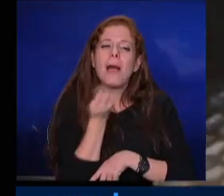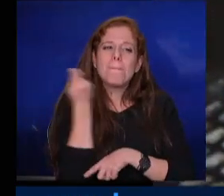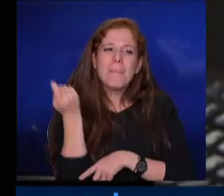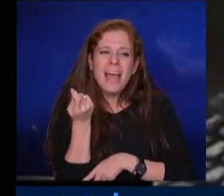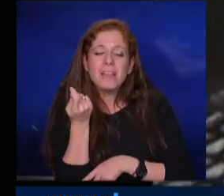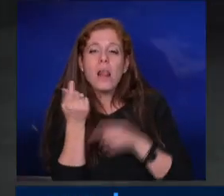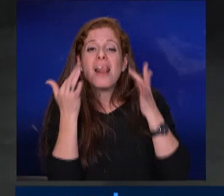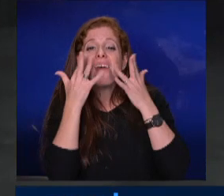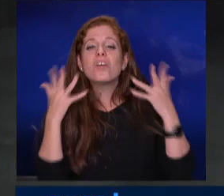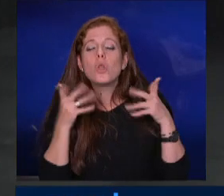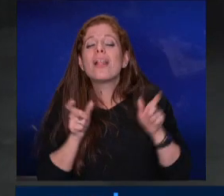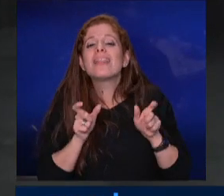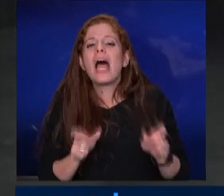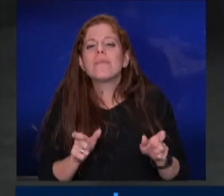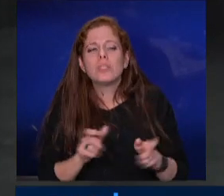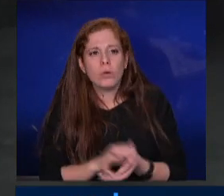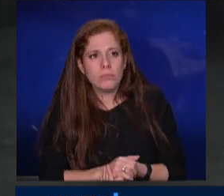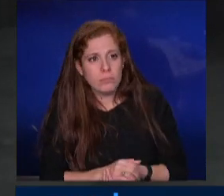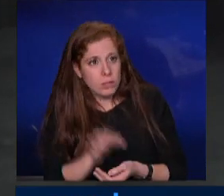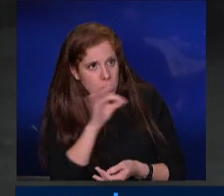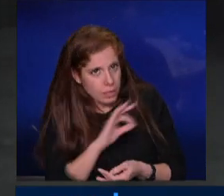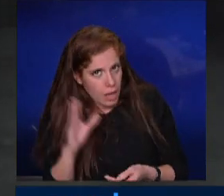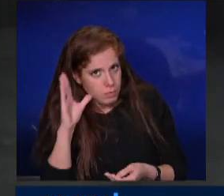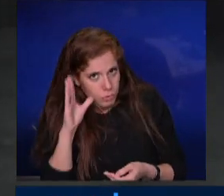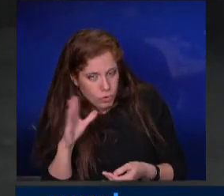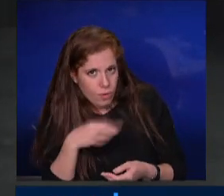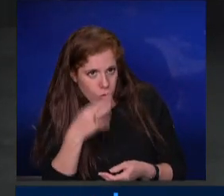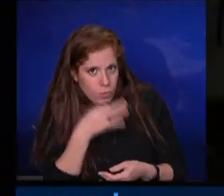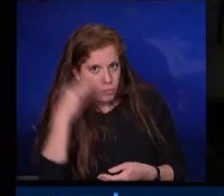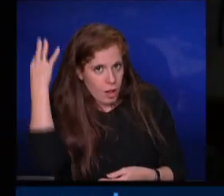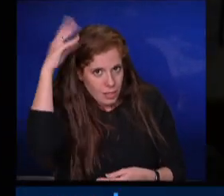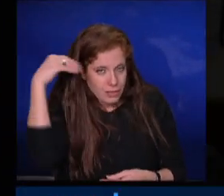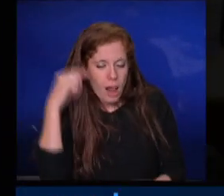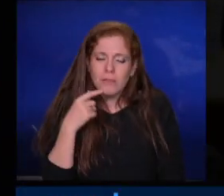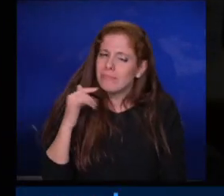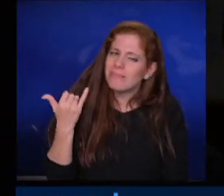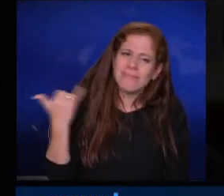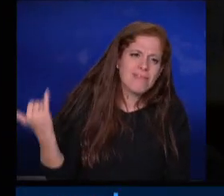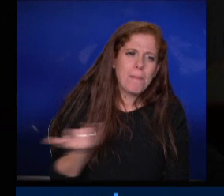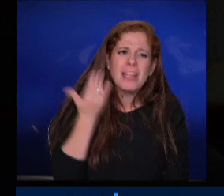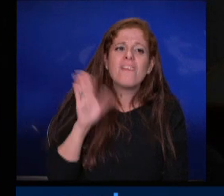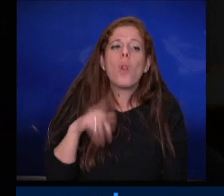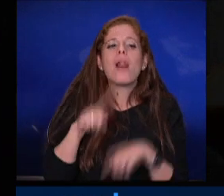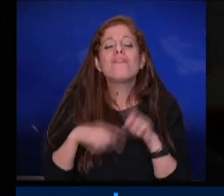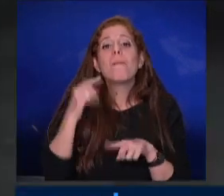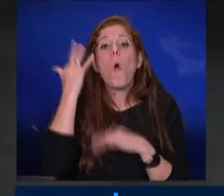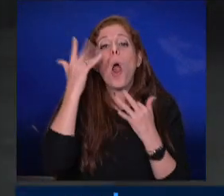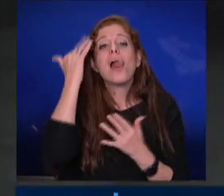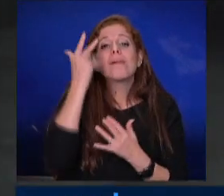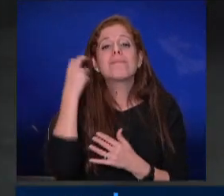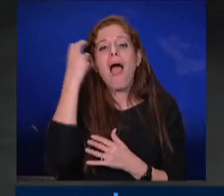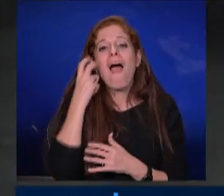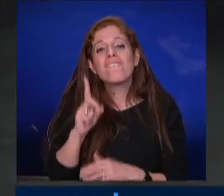מצור. אתה עדיין מאזין נדוק לנאומים של נסראללה? תמיד, ואפילו לפעמים חולם בערבית, מה שנקרא.